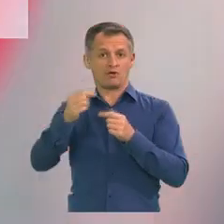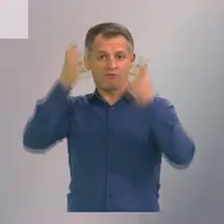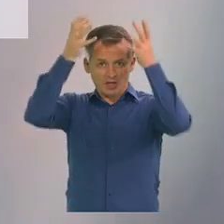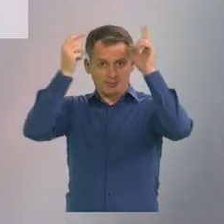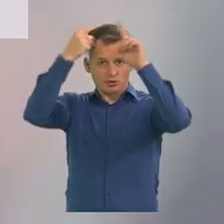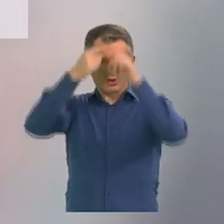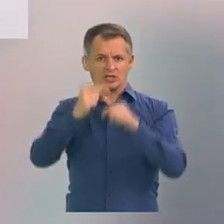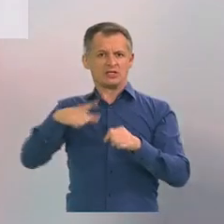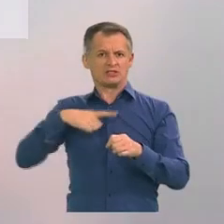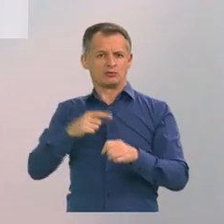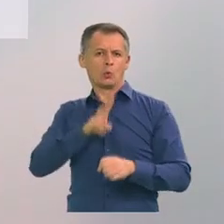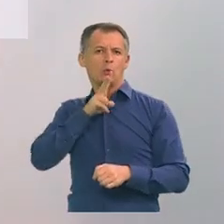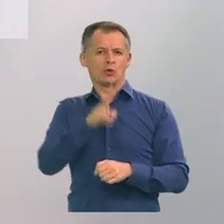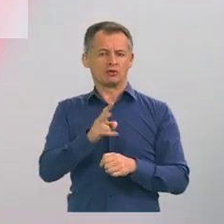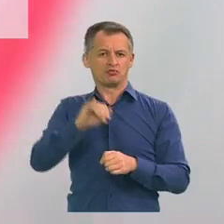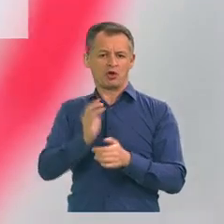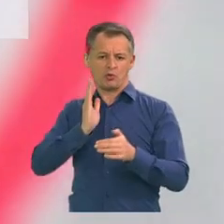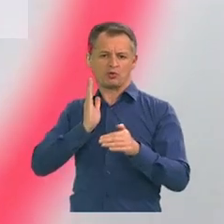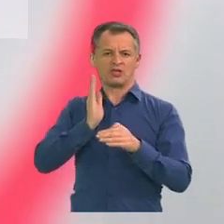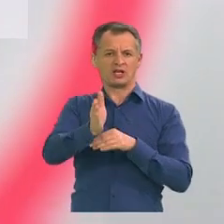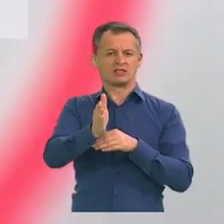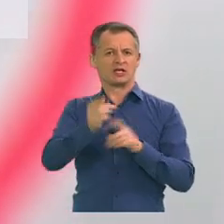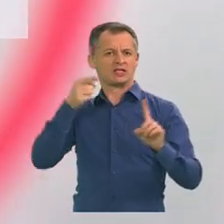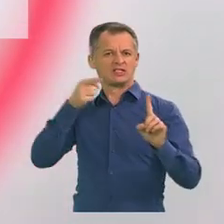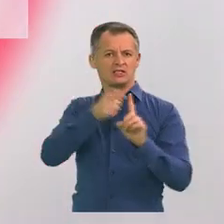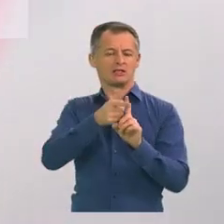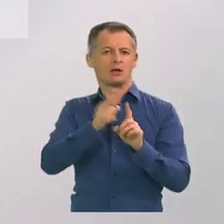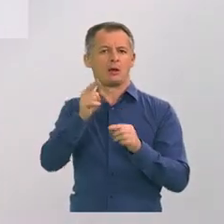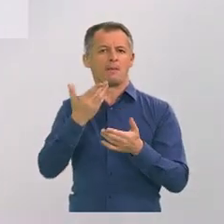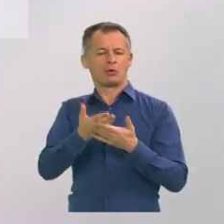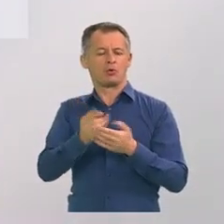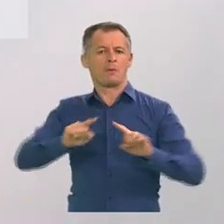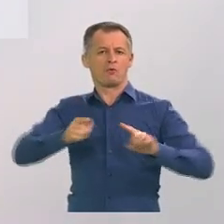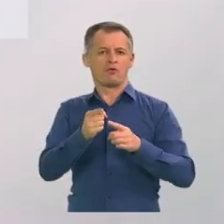voit denigratoare și au direcția țintită de a-l discredita.